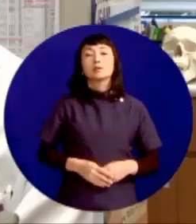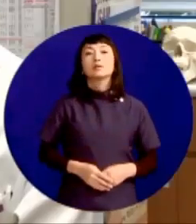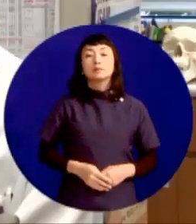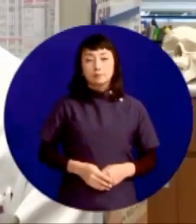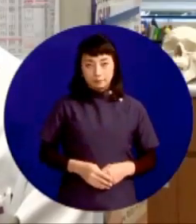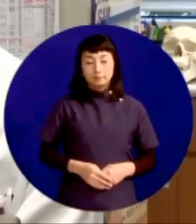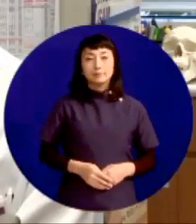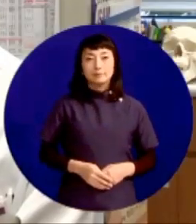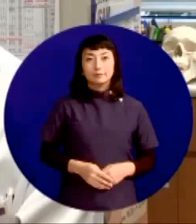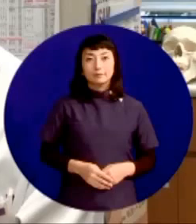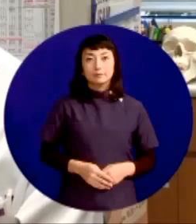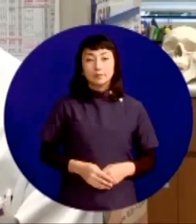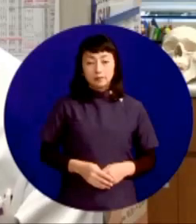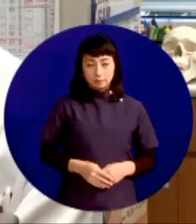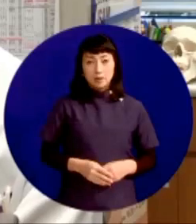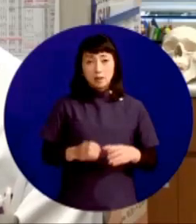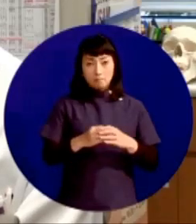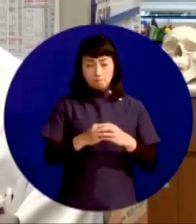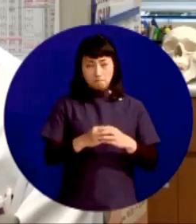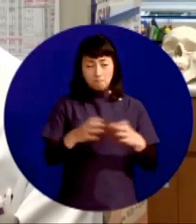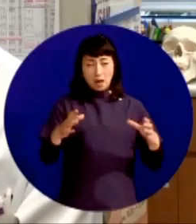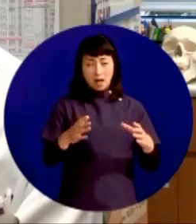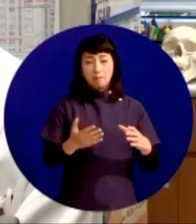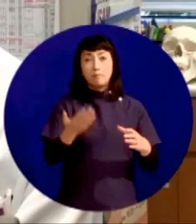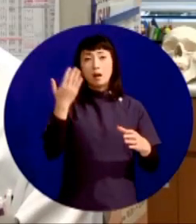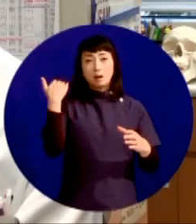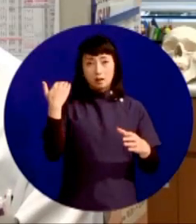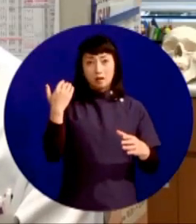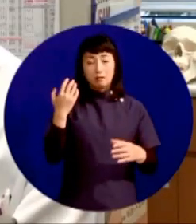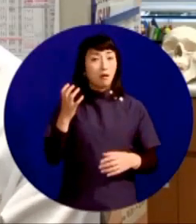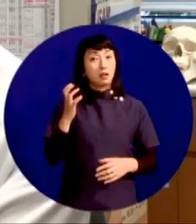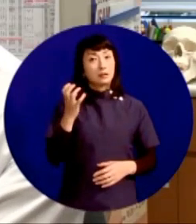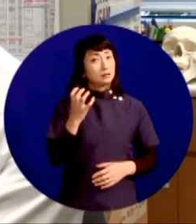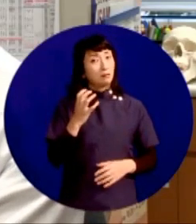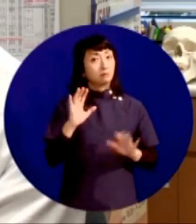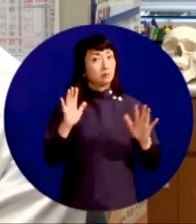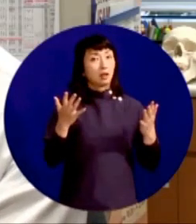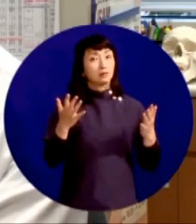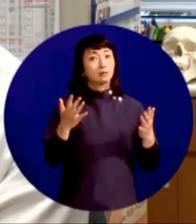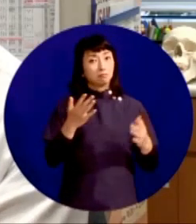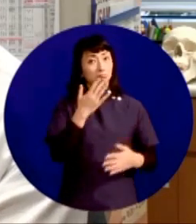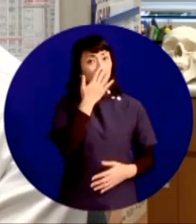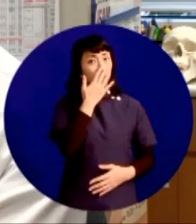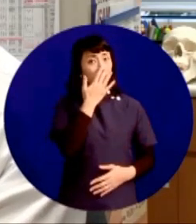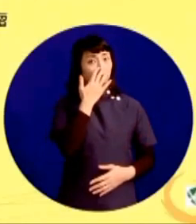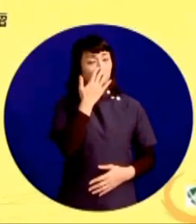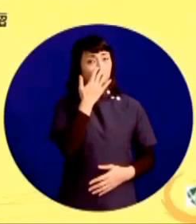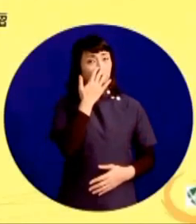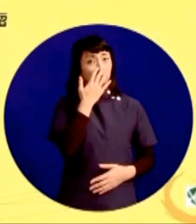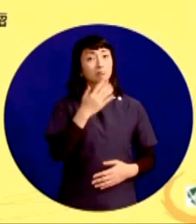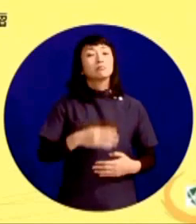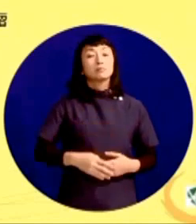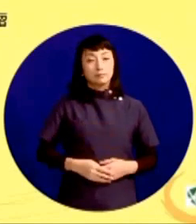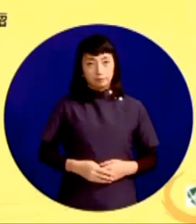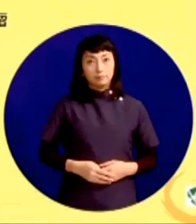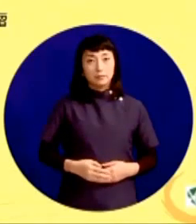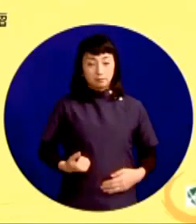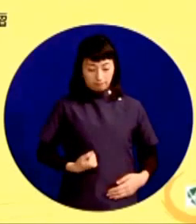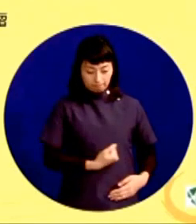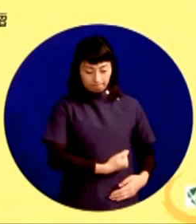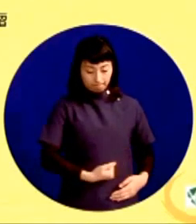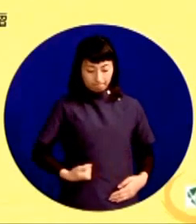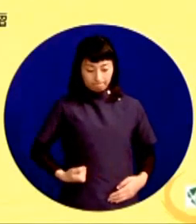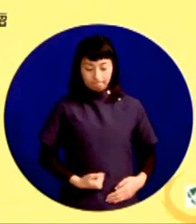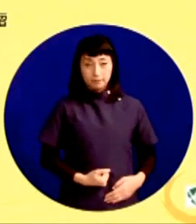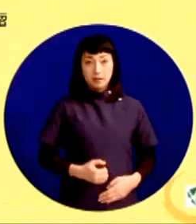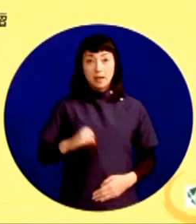はいこの病気は破裂するまでは自分でわからないことがほとんどです副部長音波検査